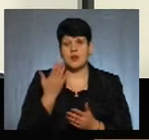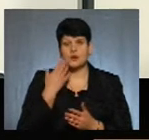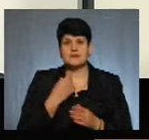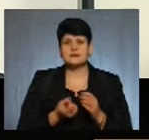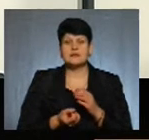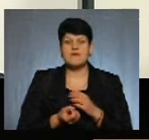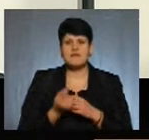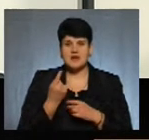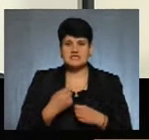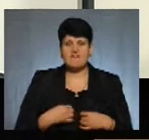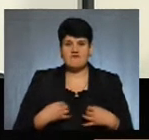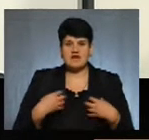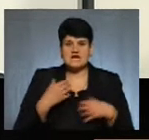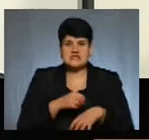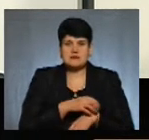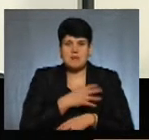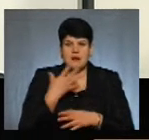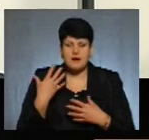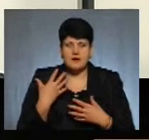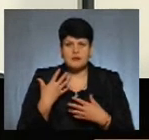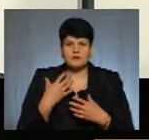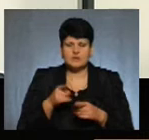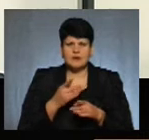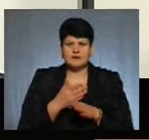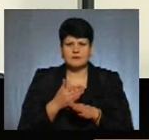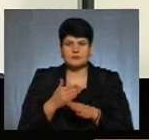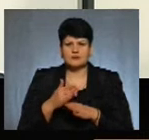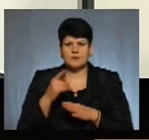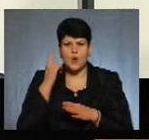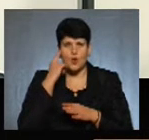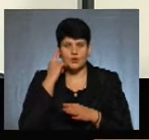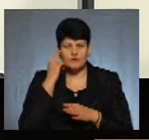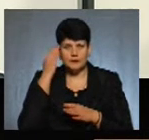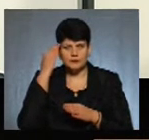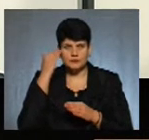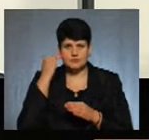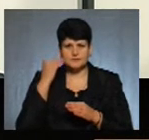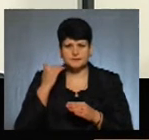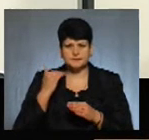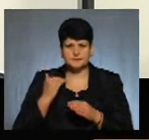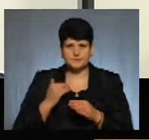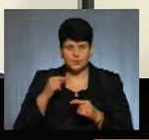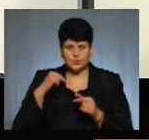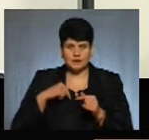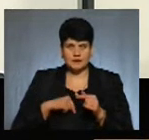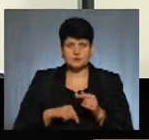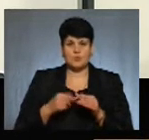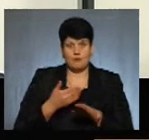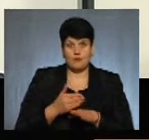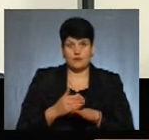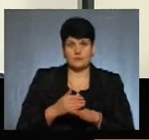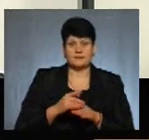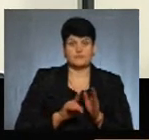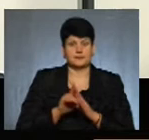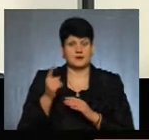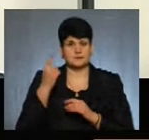Коли з'являється уже висипка, вона є характерна, поступово з голови до нижніх кінцівок, поетапно